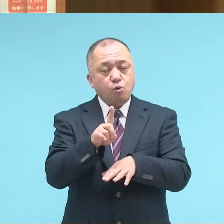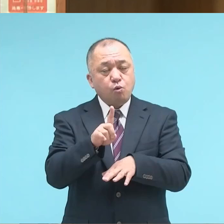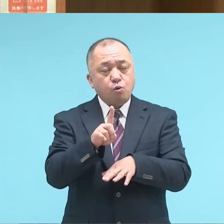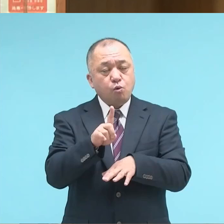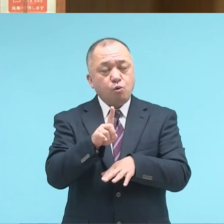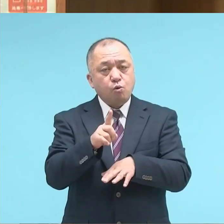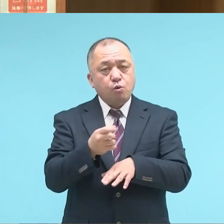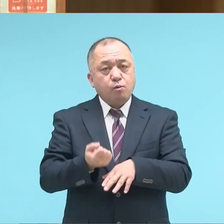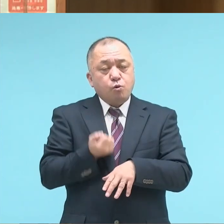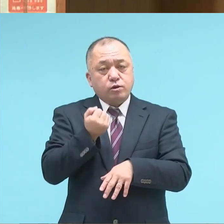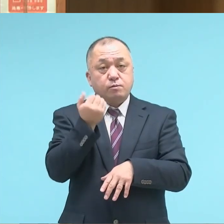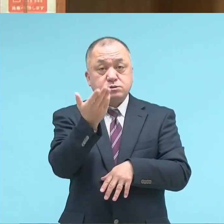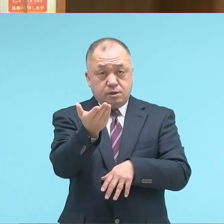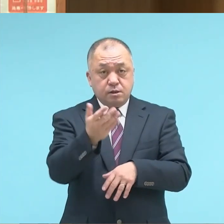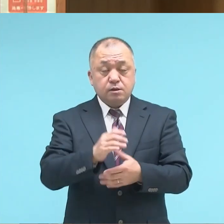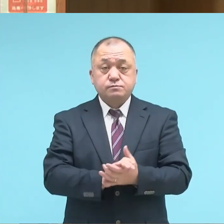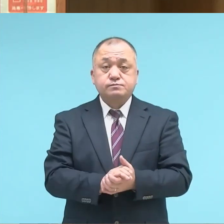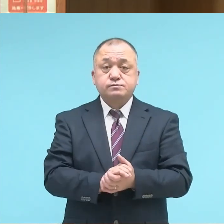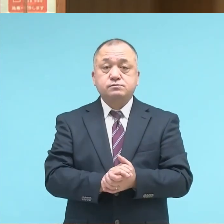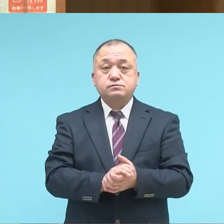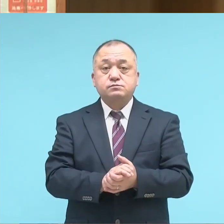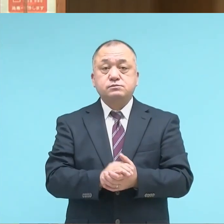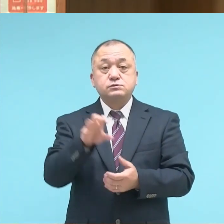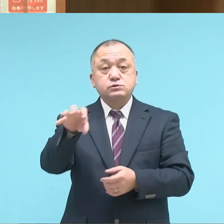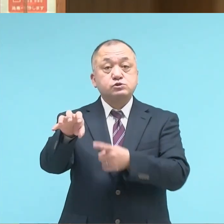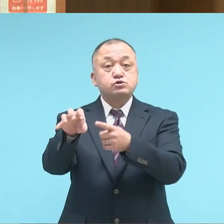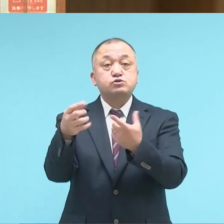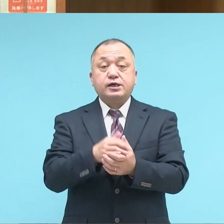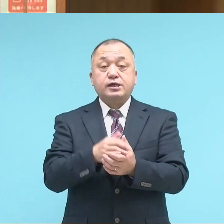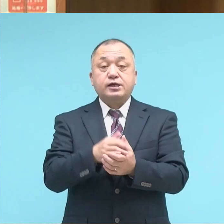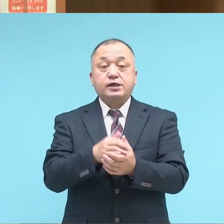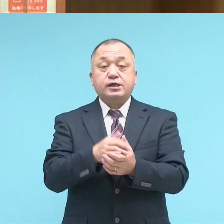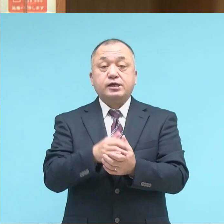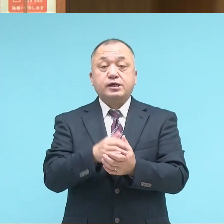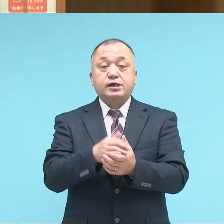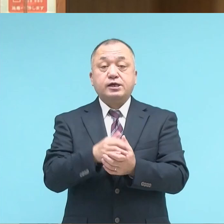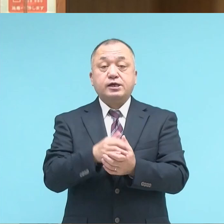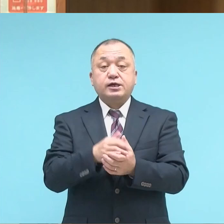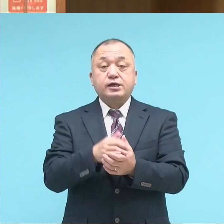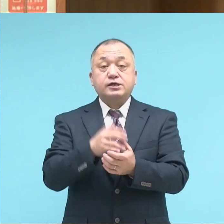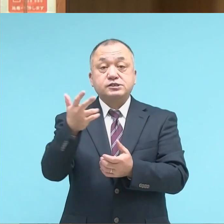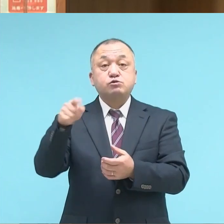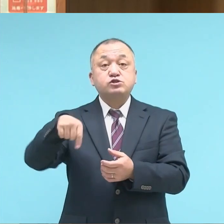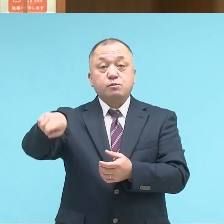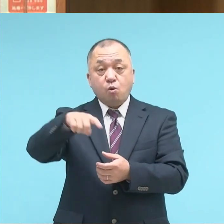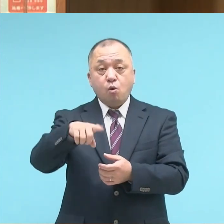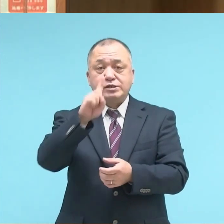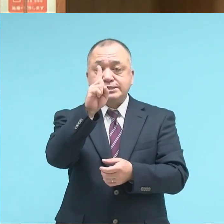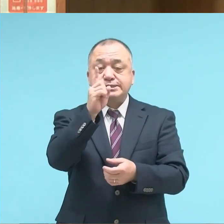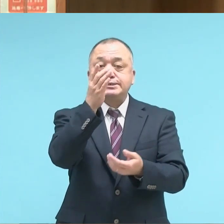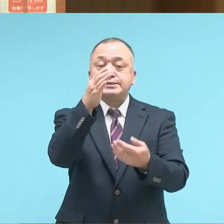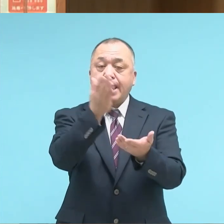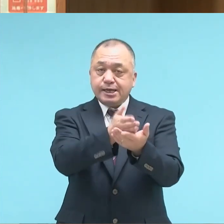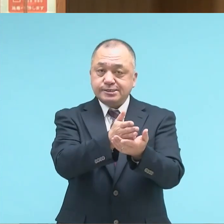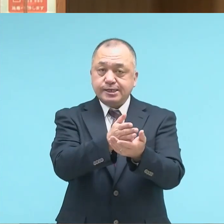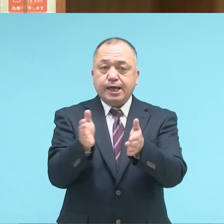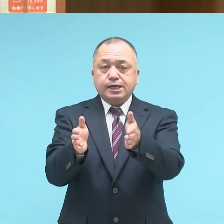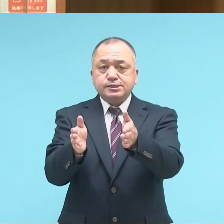ご自身ではお考えなんでしょうか。 旭川については先ほど申し上げたように、市としても一時停止や自粛も考え